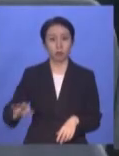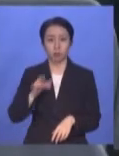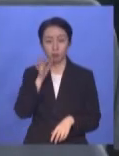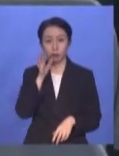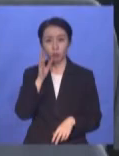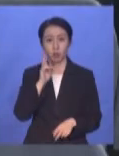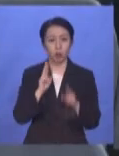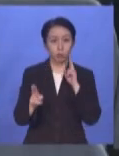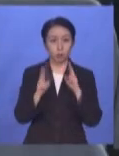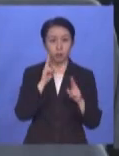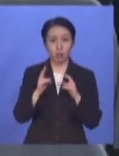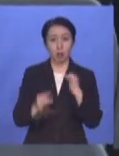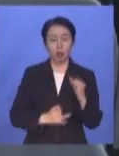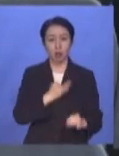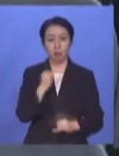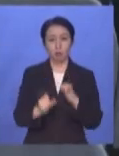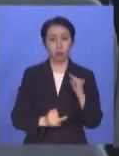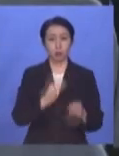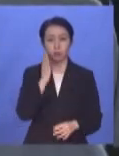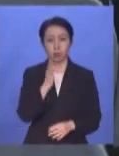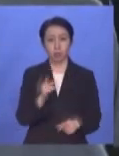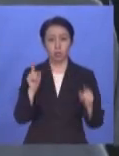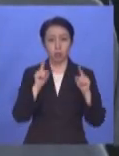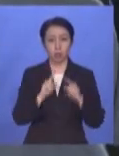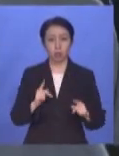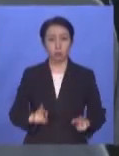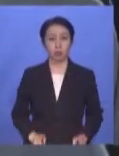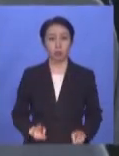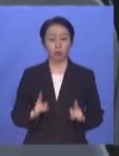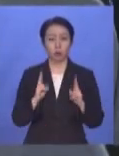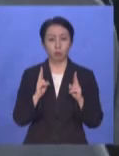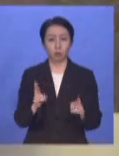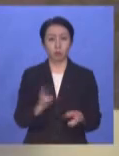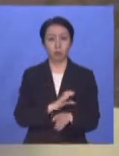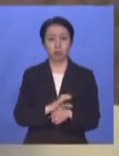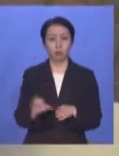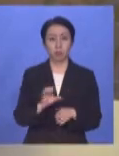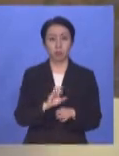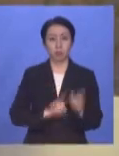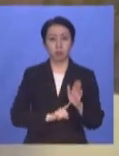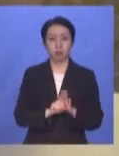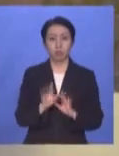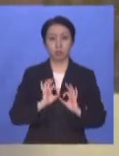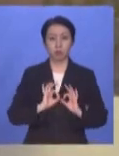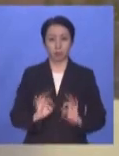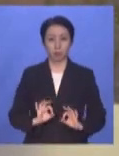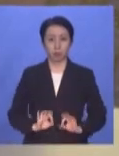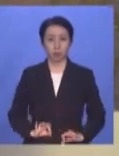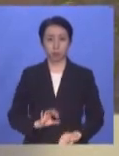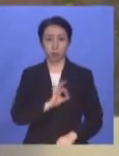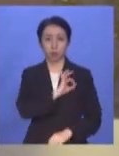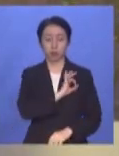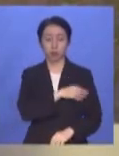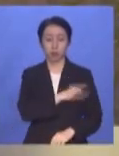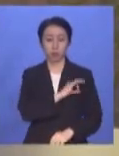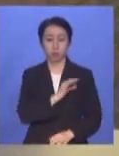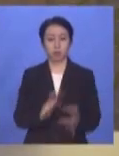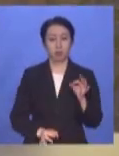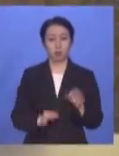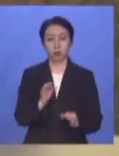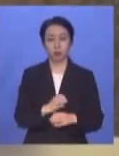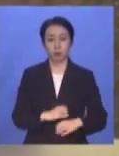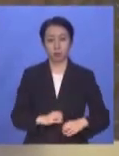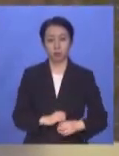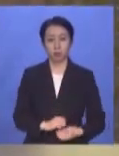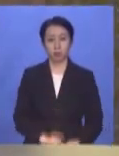Северо-Казахстанской области в ходе круглого стола обсудили предстоящие особенности уголовных производств с представителями прокуратуры, юстиции